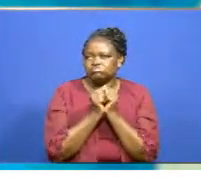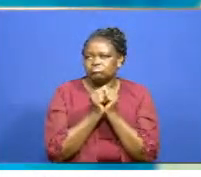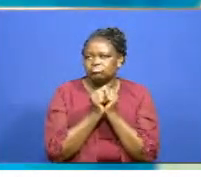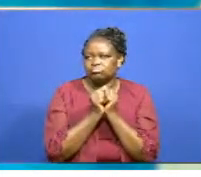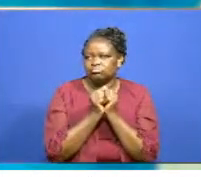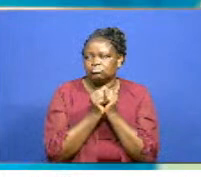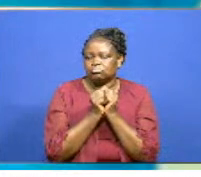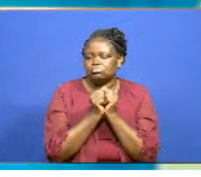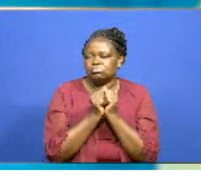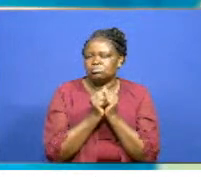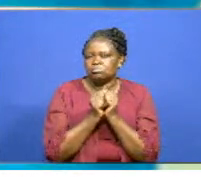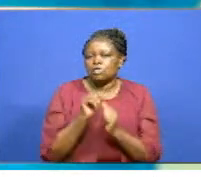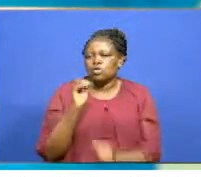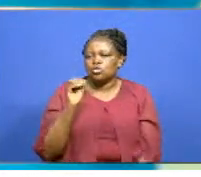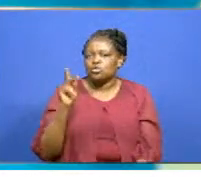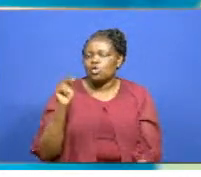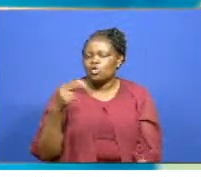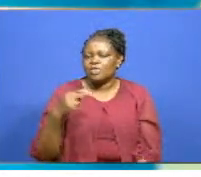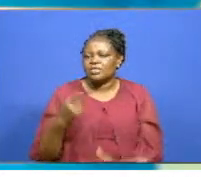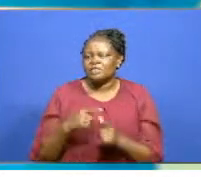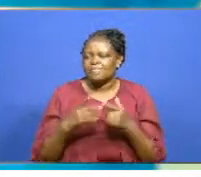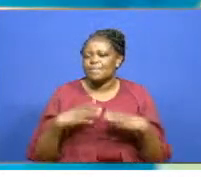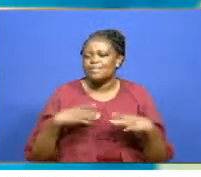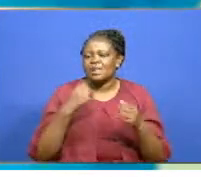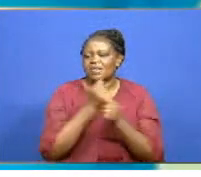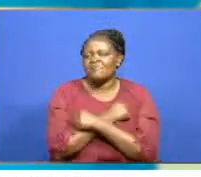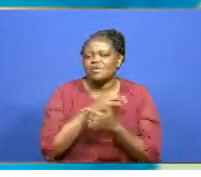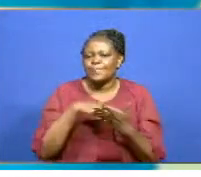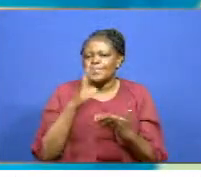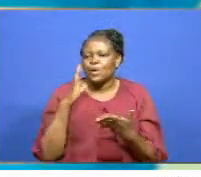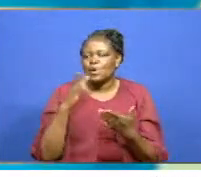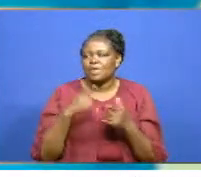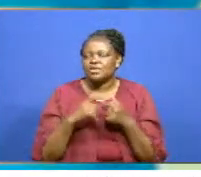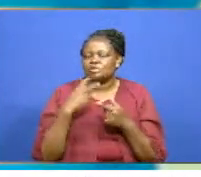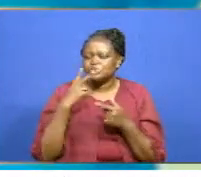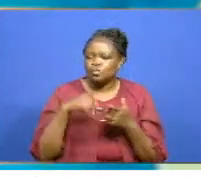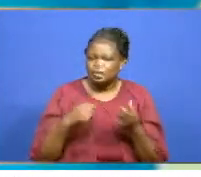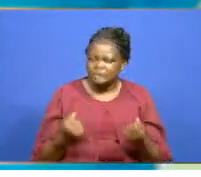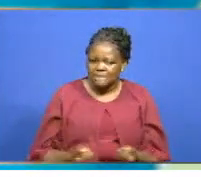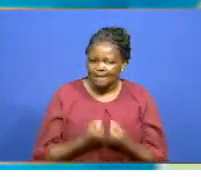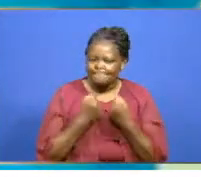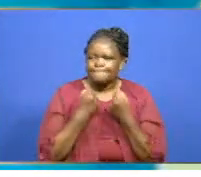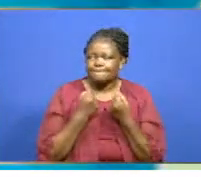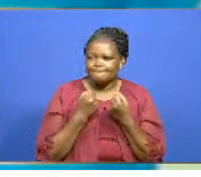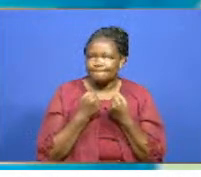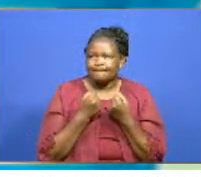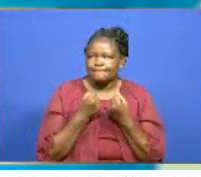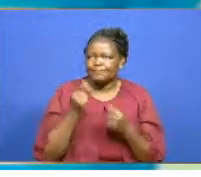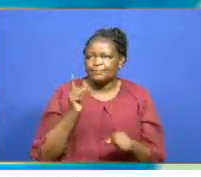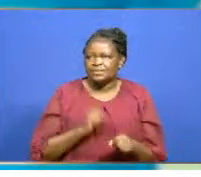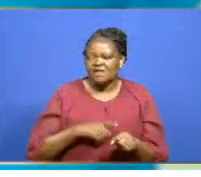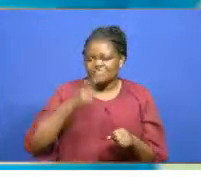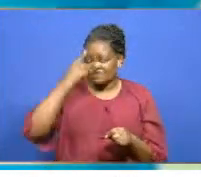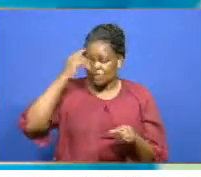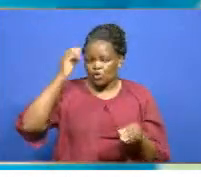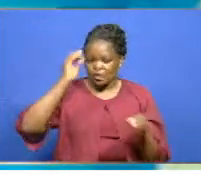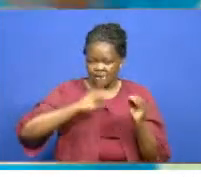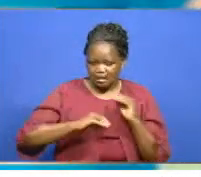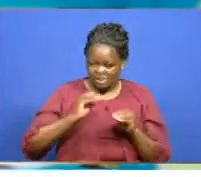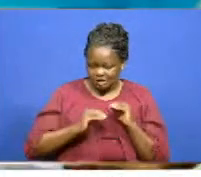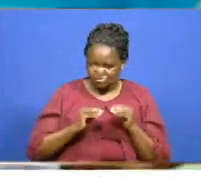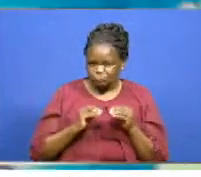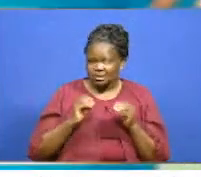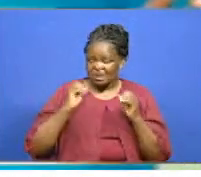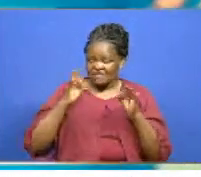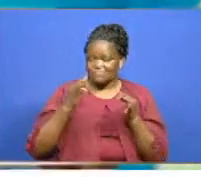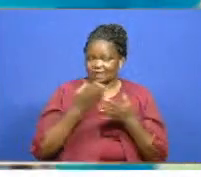marehemu Mheshimiwa Ken Okoth, na watu wakampenda zaidi. Na uliona jinsi mambo yalivyoenda katika eneo bunge hilo la Kibra. So